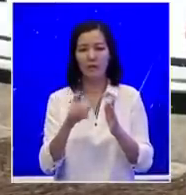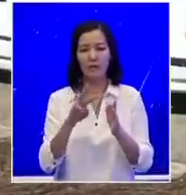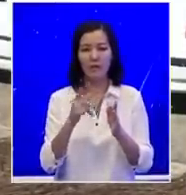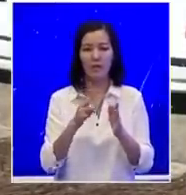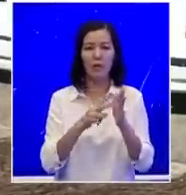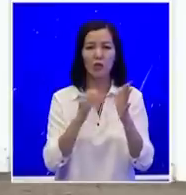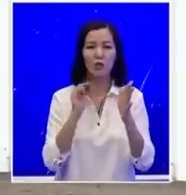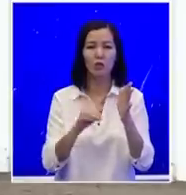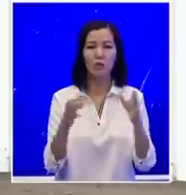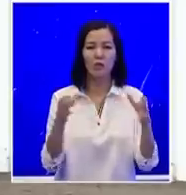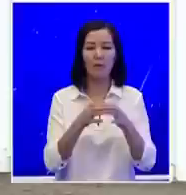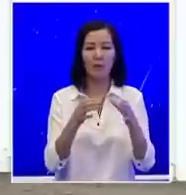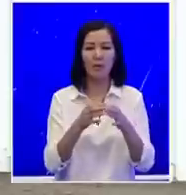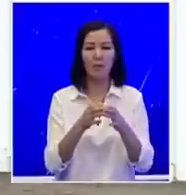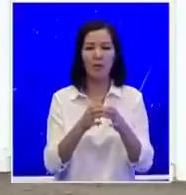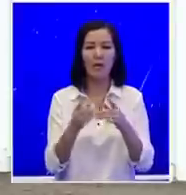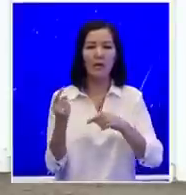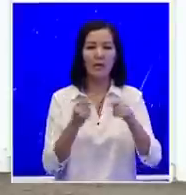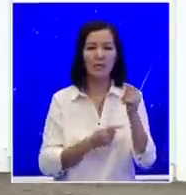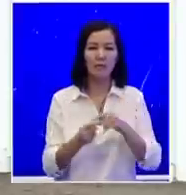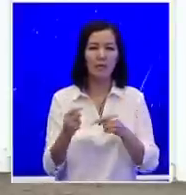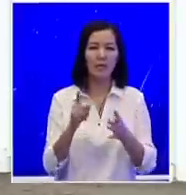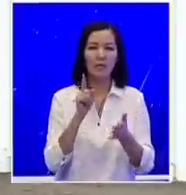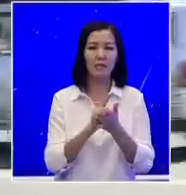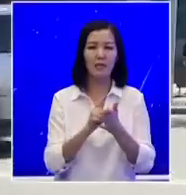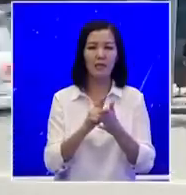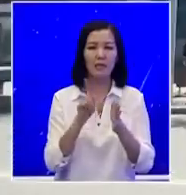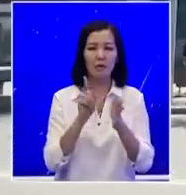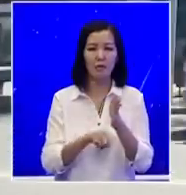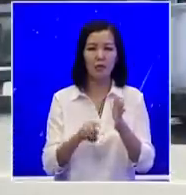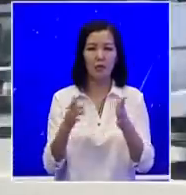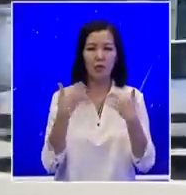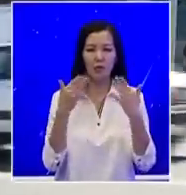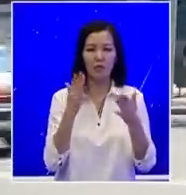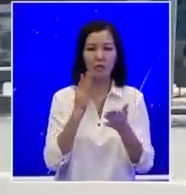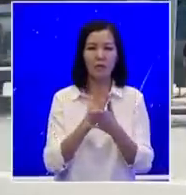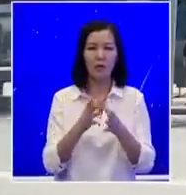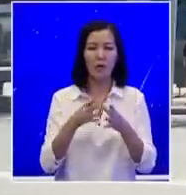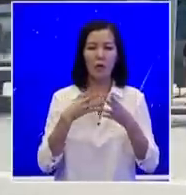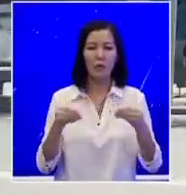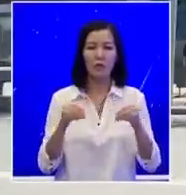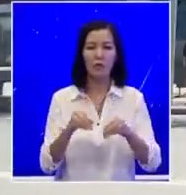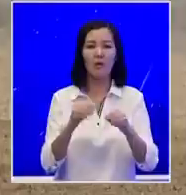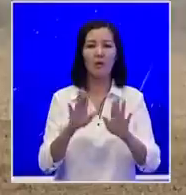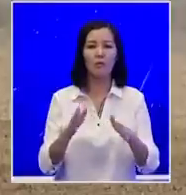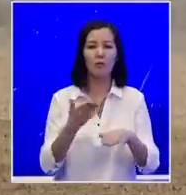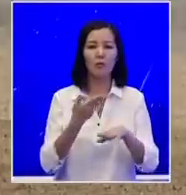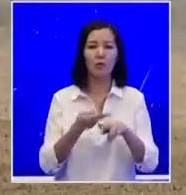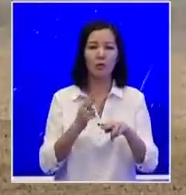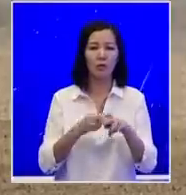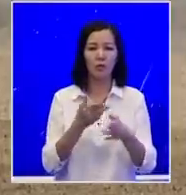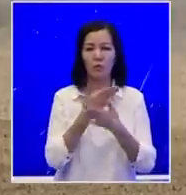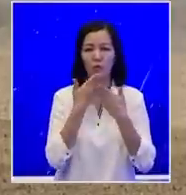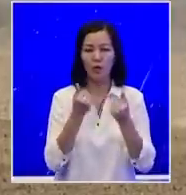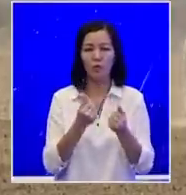700 мыңнан астам компания мен жеке кәсіпкерлерге салықтық жеңілдіктер жасалды. Көктемгі егіс науқанына да төтенше жағдай тежеу